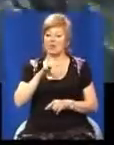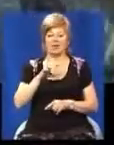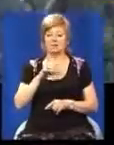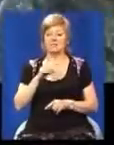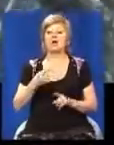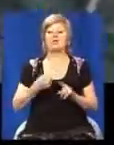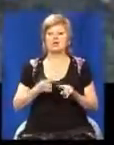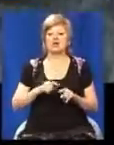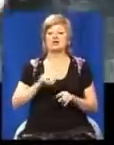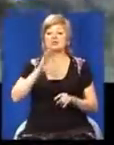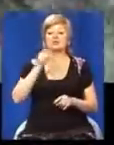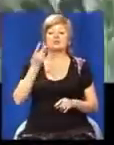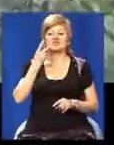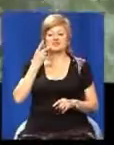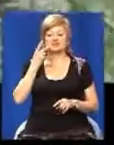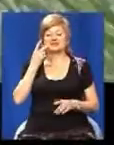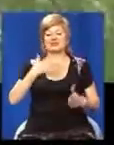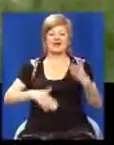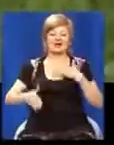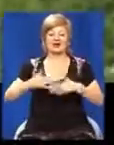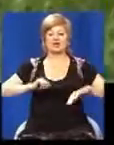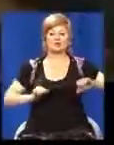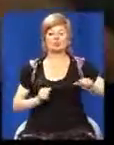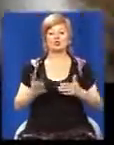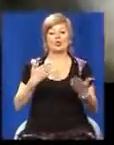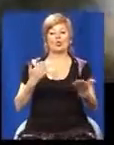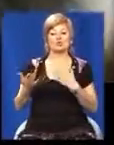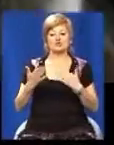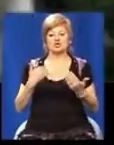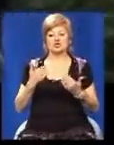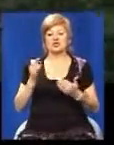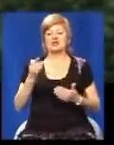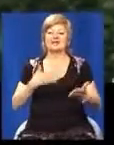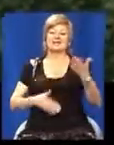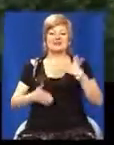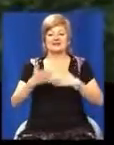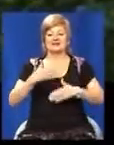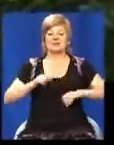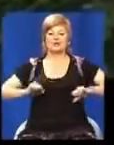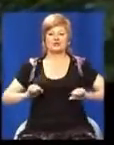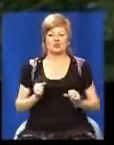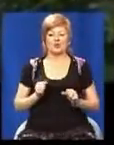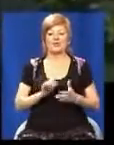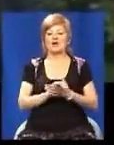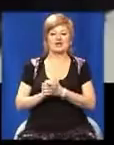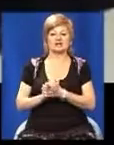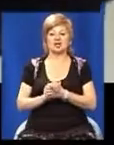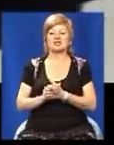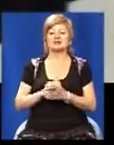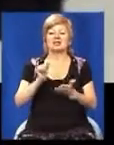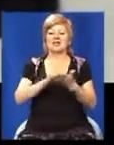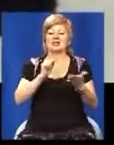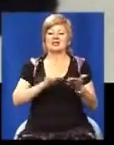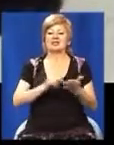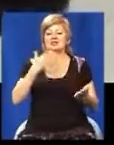тому тварина завжди радіє дружньому спілкуванню і із задоволенням товаришуватиме і ділитиметься